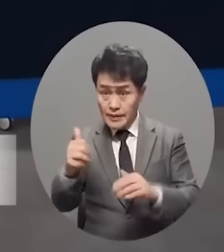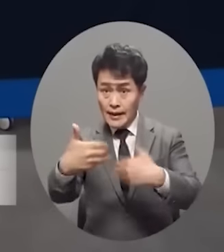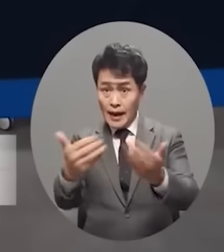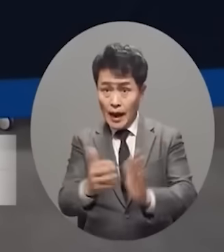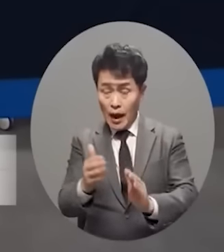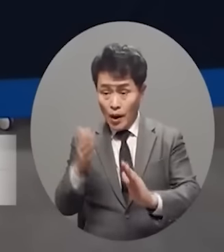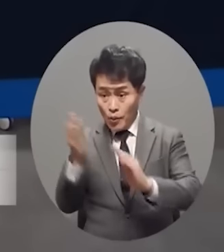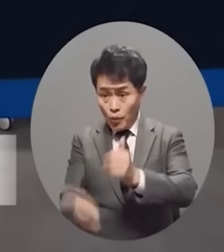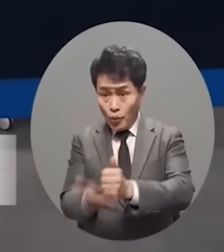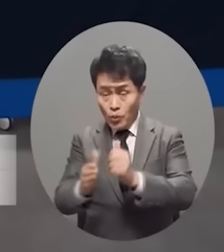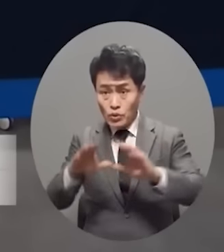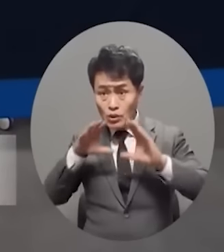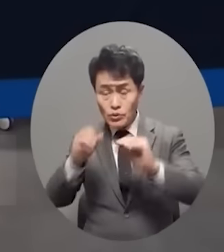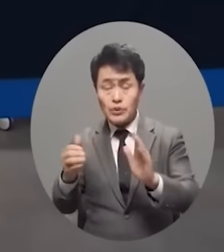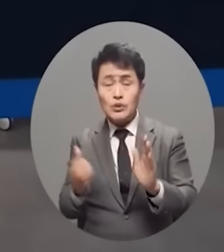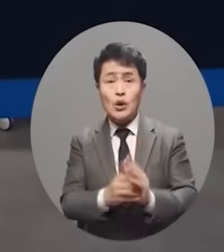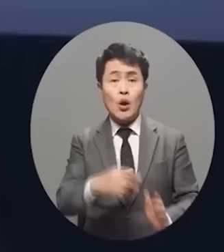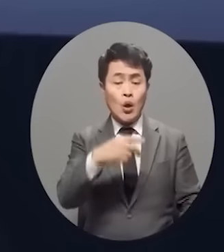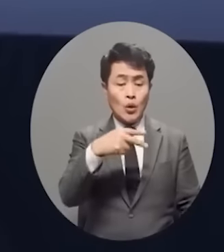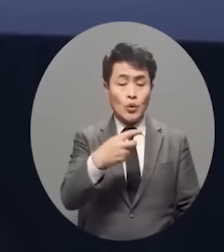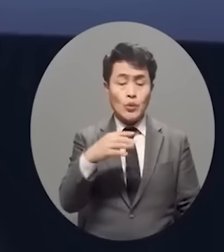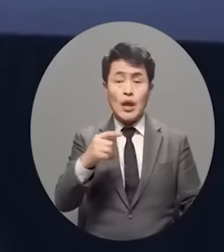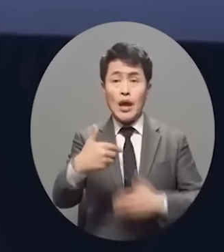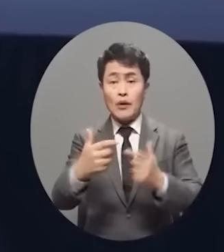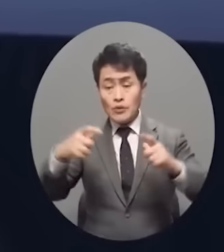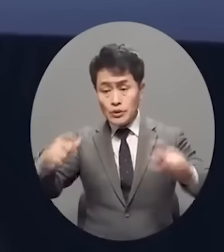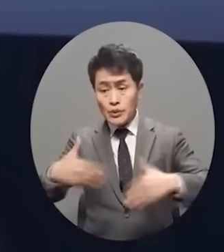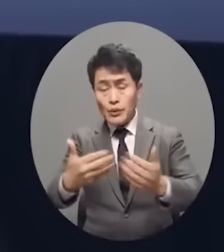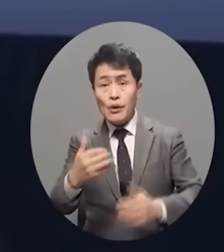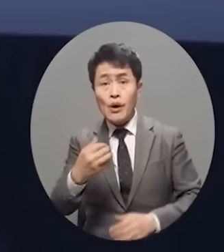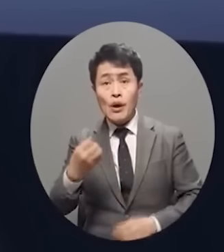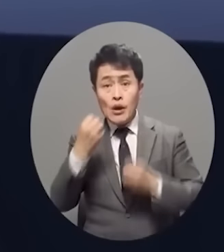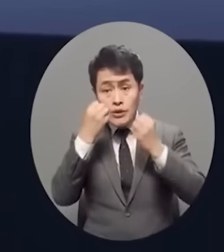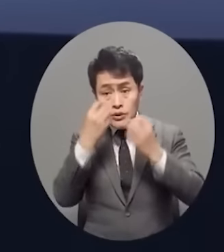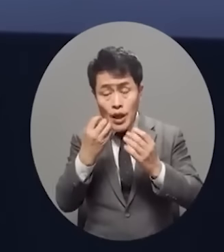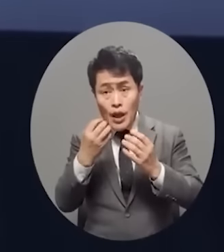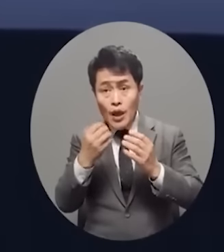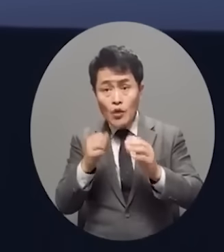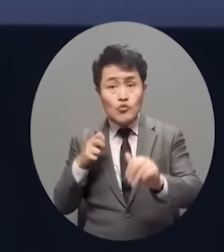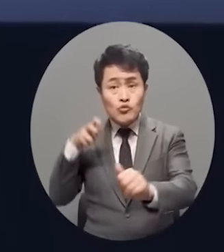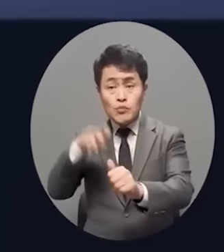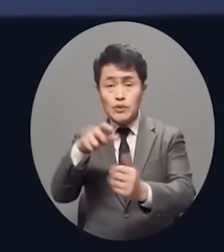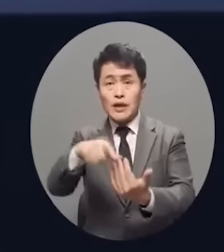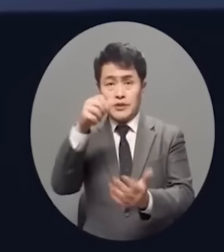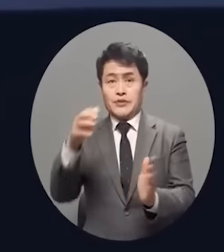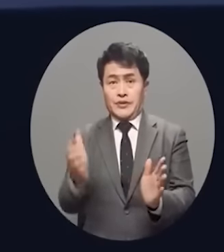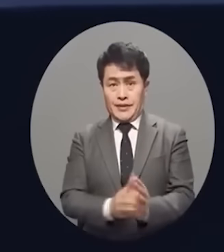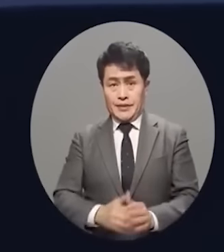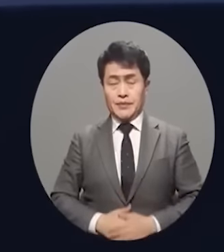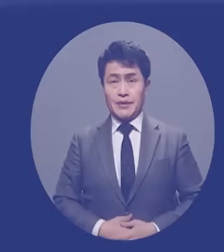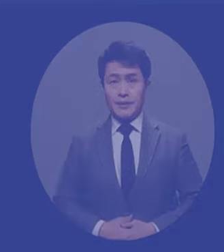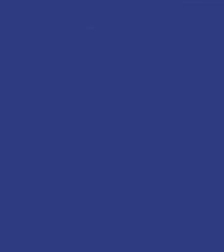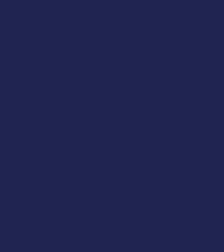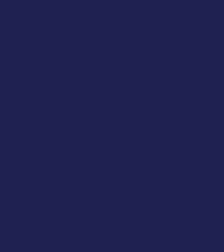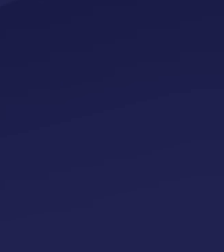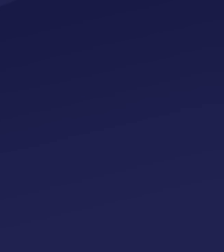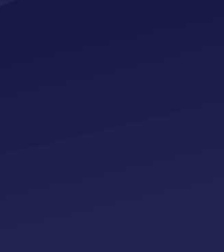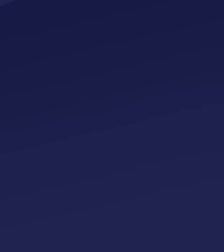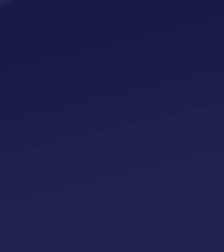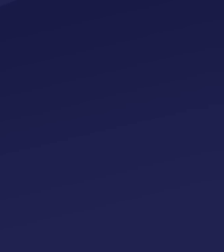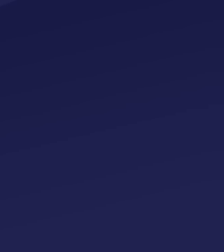취소된 도태우, 장예찬 후보의 지역구에 나설 새 후보자도 새로 선정했습니다. MBC 뉴스 조희원입니다.